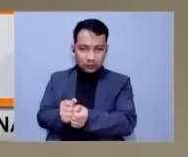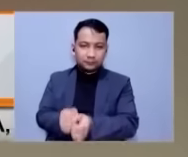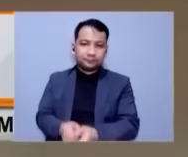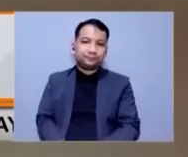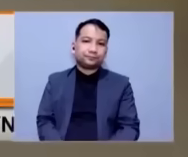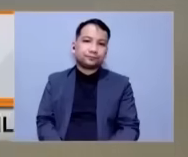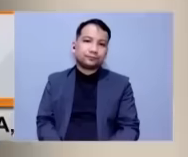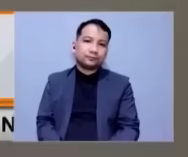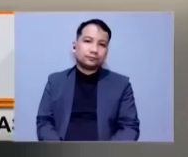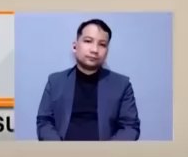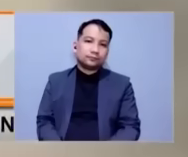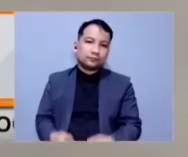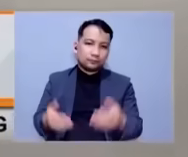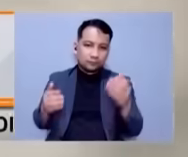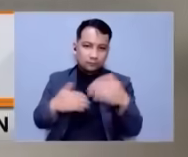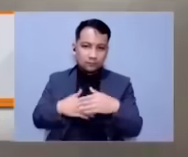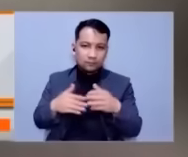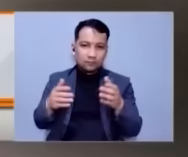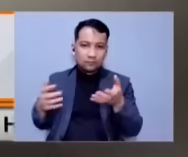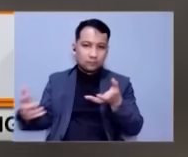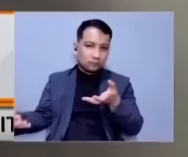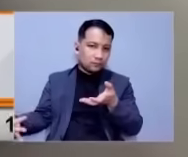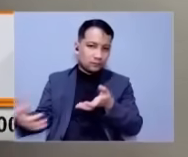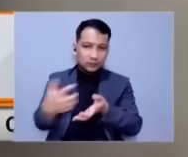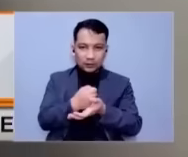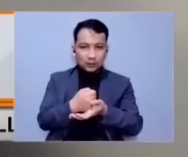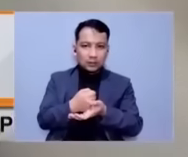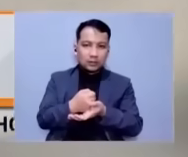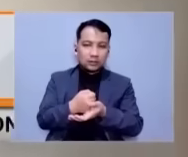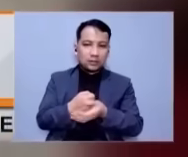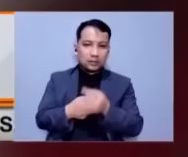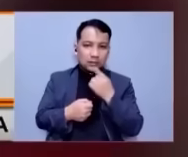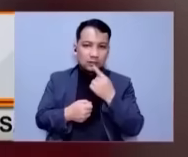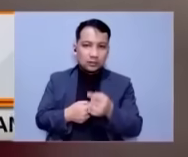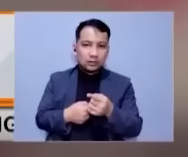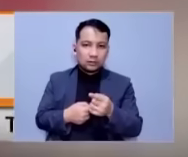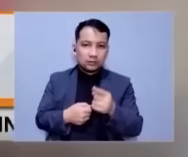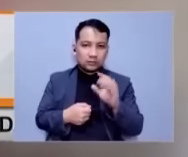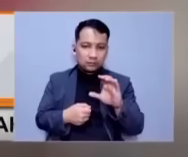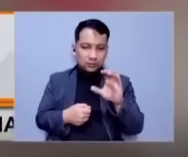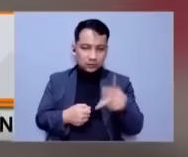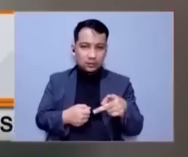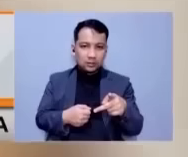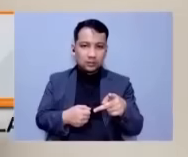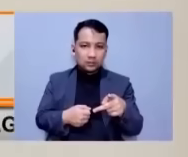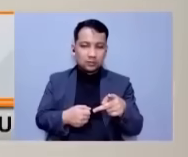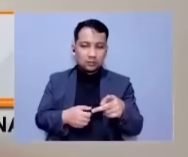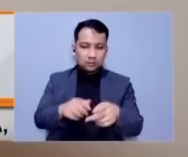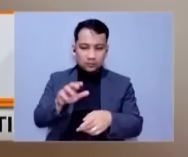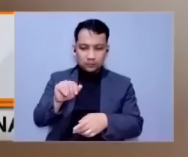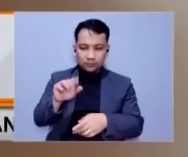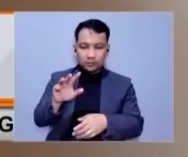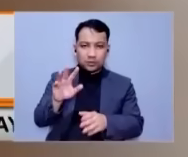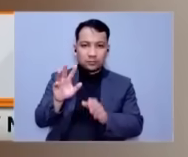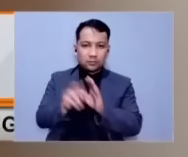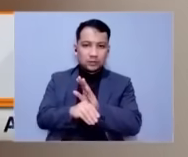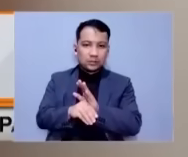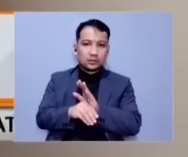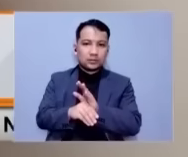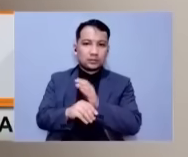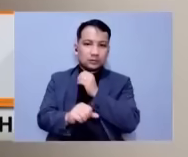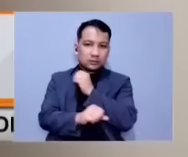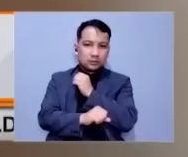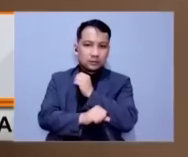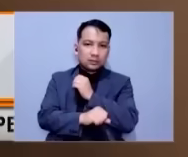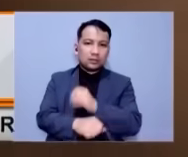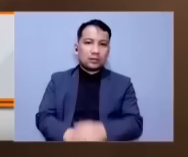isang kwarto ang mga empleyado, agad nilimas ng mga hold-upper ang mga gadget. 15 minuto lang ang itinagal ng pagnanakaw.